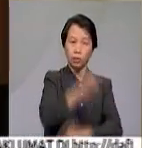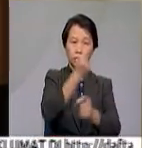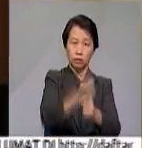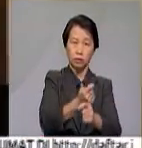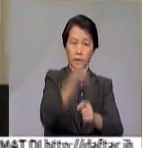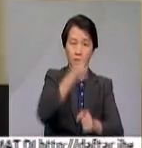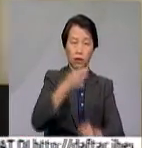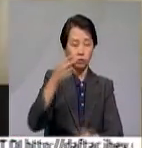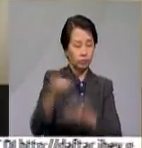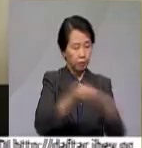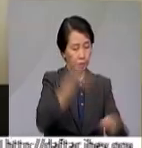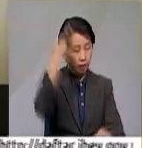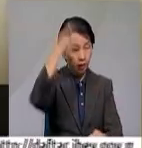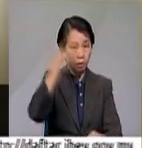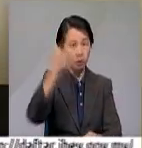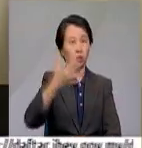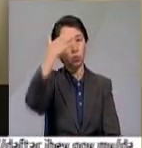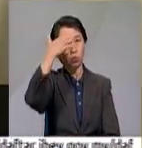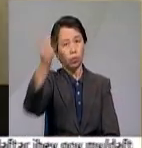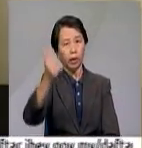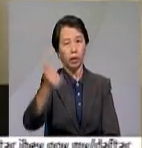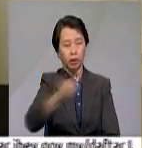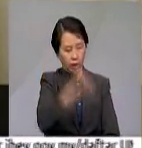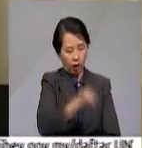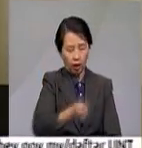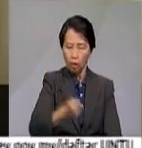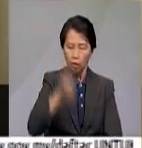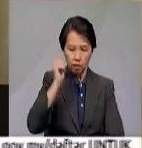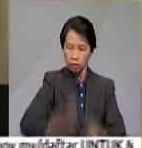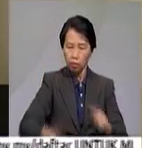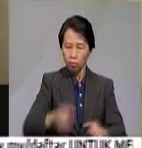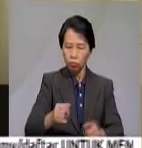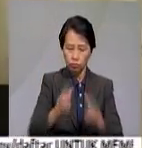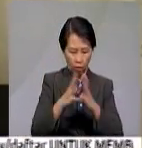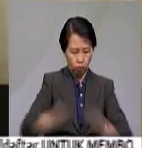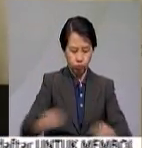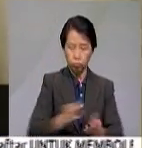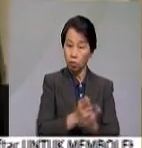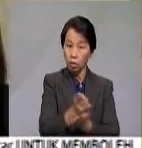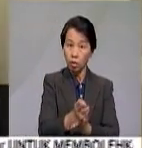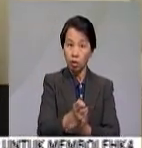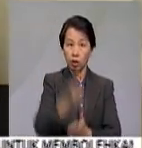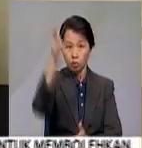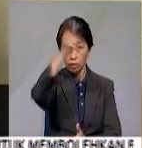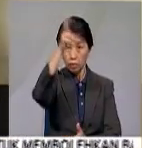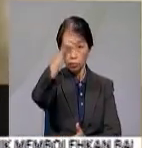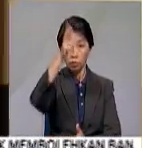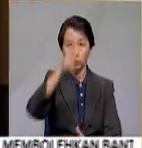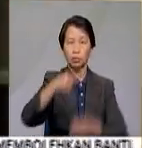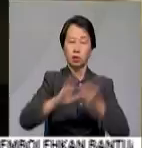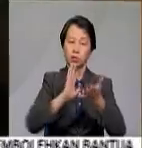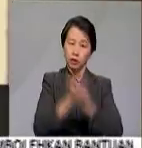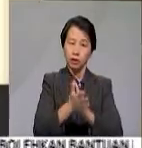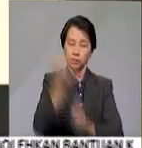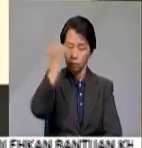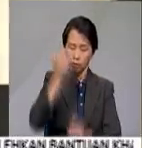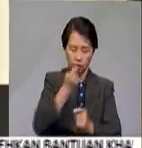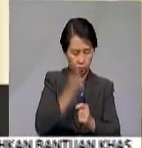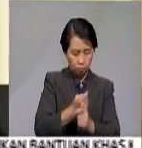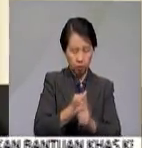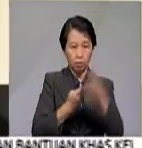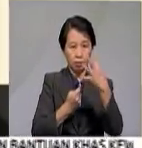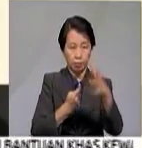ditetapkan bagi memberikan alasan mengapa harta berkenaan tidak sepatutnya dilucutkan hak oleh kerajaan. Sehubungan itu, mahkamah